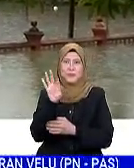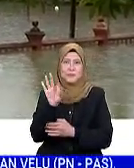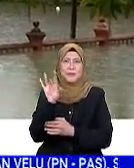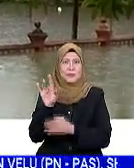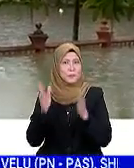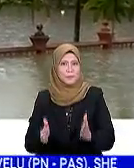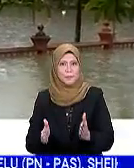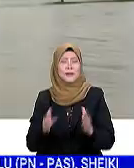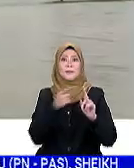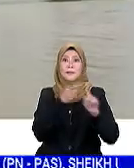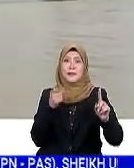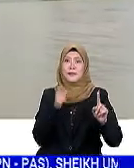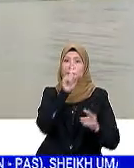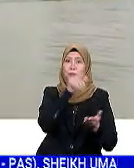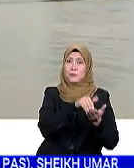6,798 orang daripada